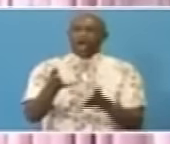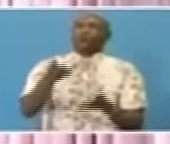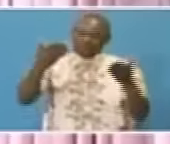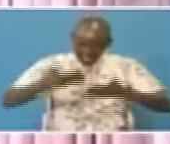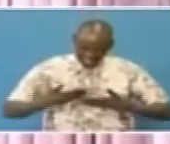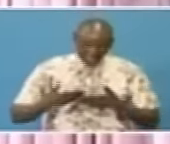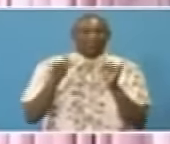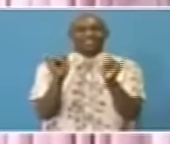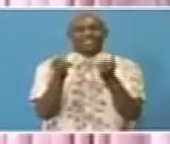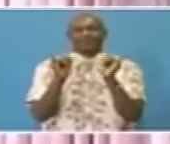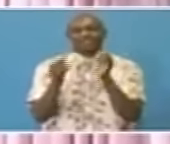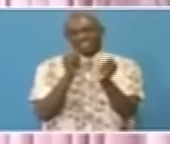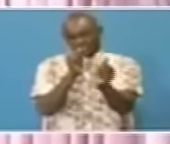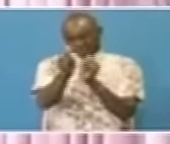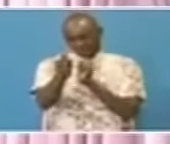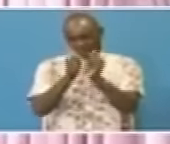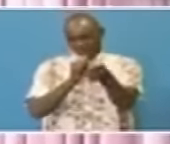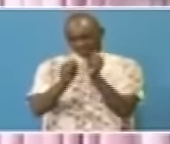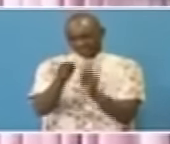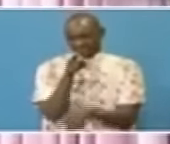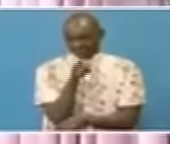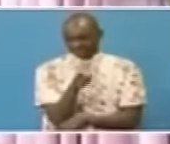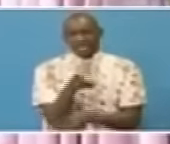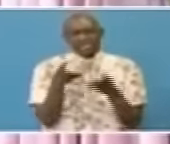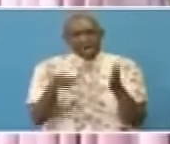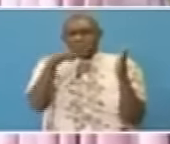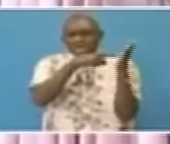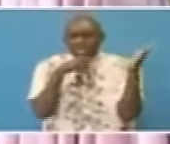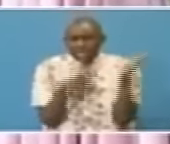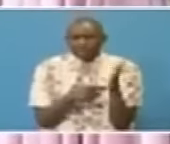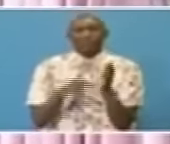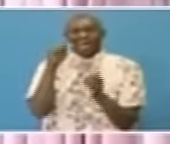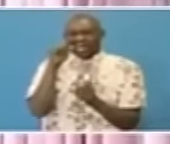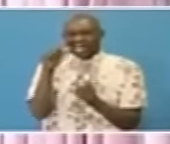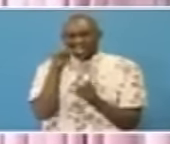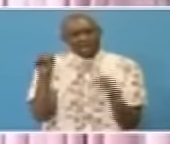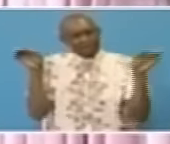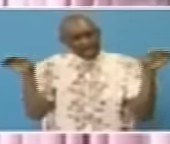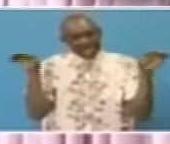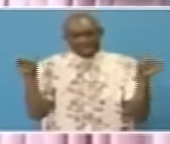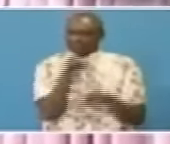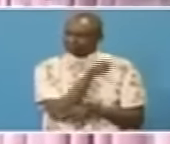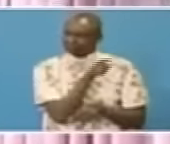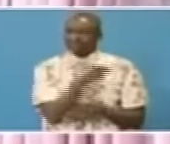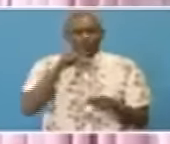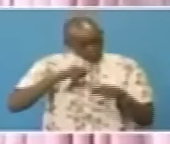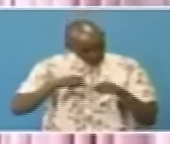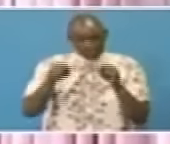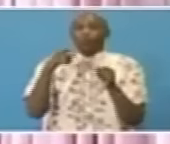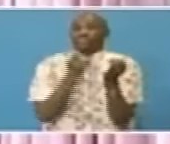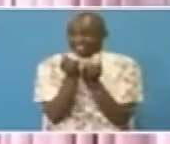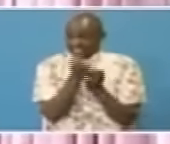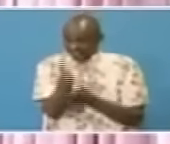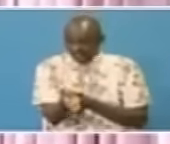Na mtazamaji, karibu kwa taarifa za michezo. Ligi ya Uingereza ya Barclays Premier itaendelea wikendi hii huku